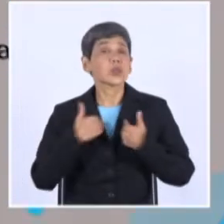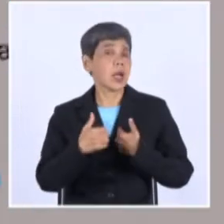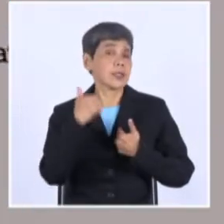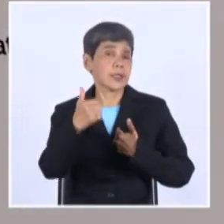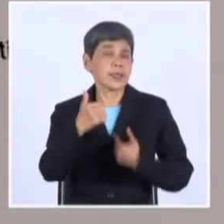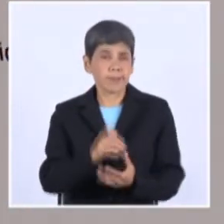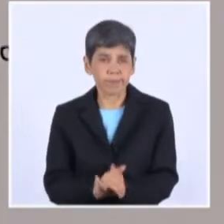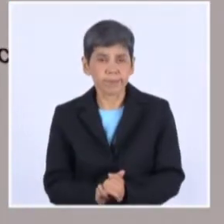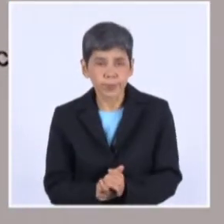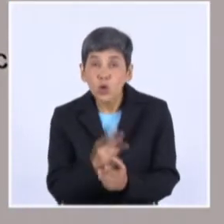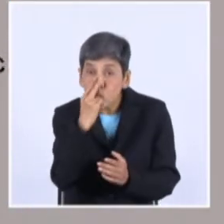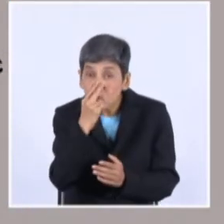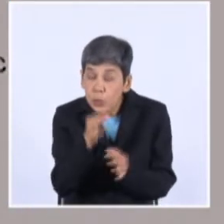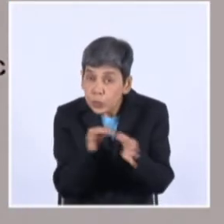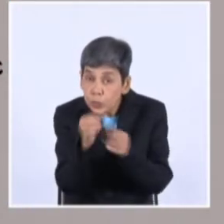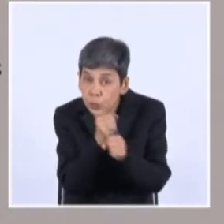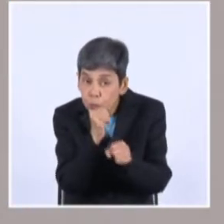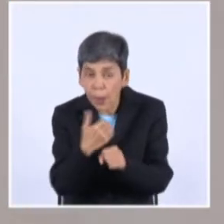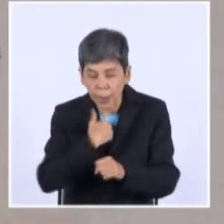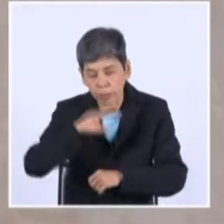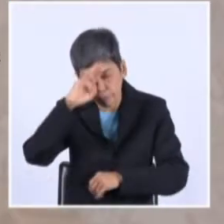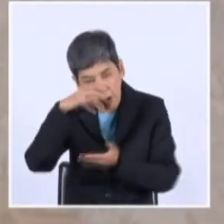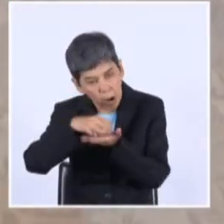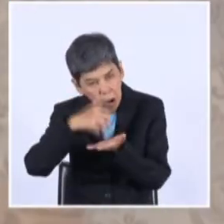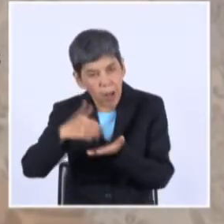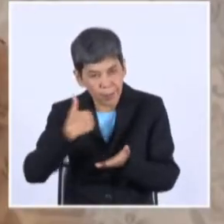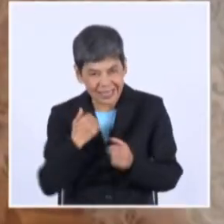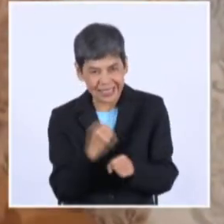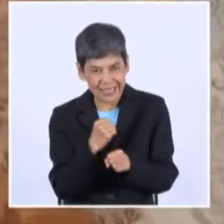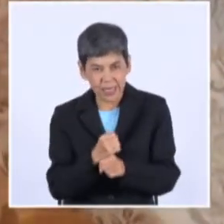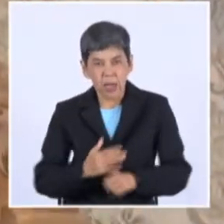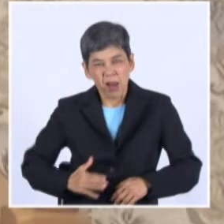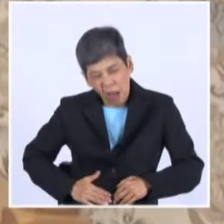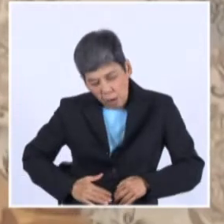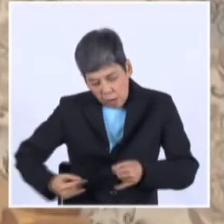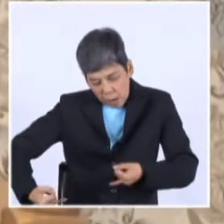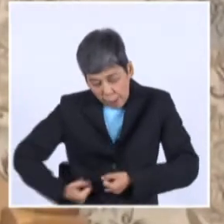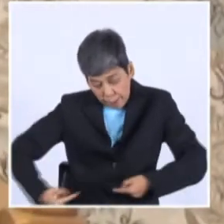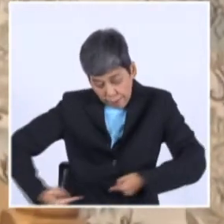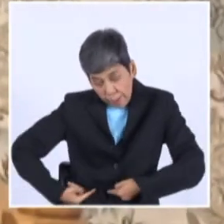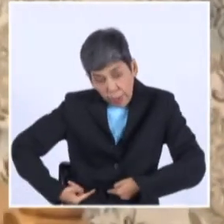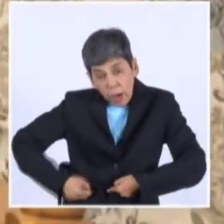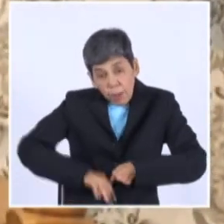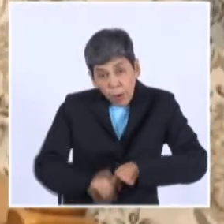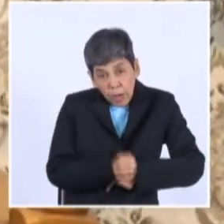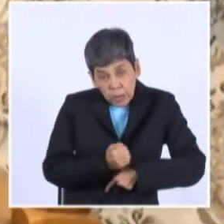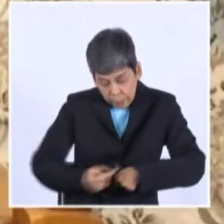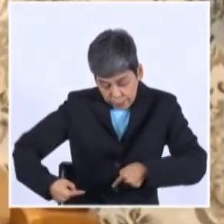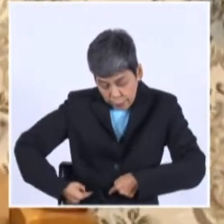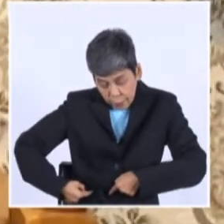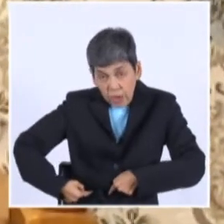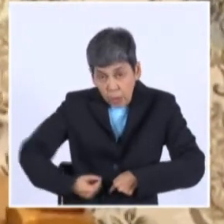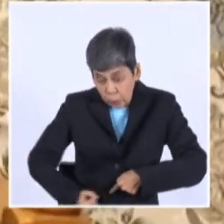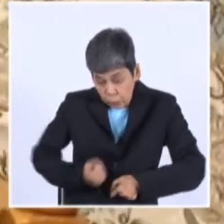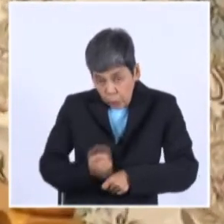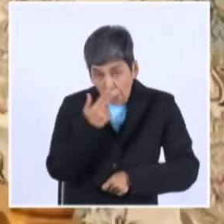าก ลองไปฟังคำยืนยันจากปากคนไข้กันค่ะว่าหลังจากรักษาด้วยวิธีการเจาะระบายท่อน้ำดีโดยกล้องติดอัลตราซาวด์